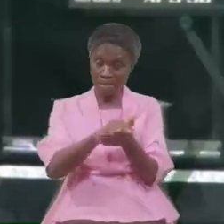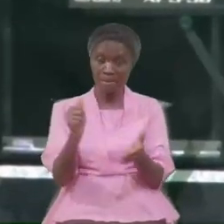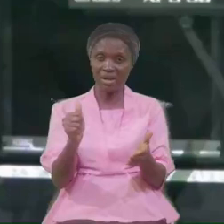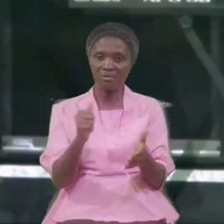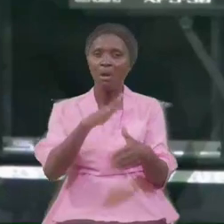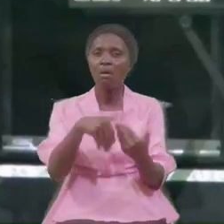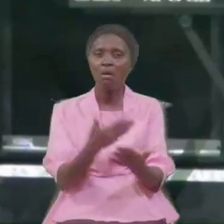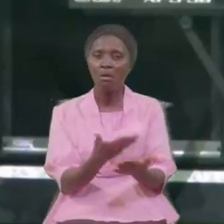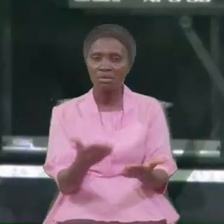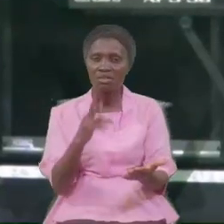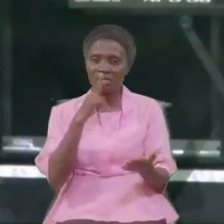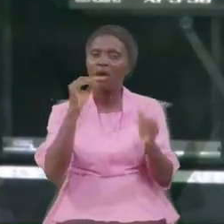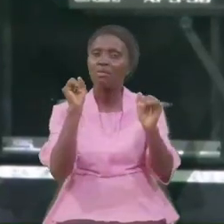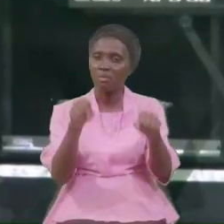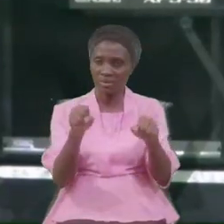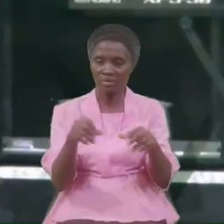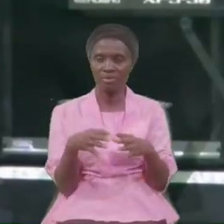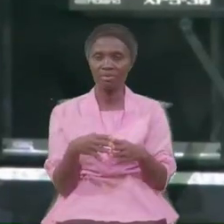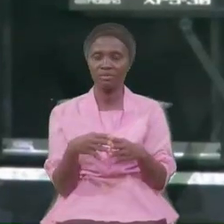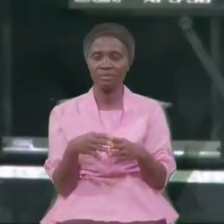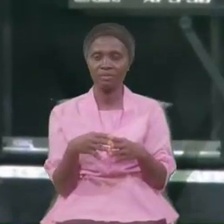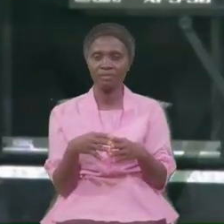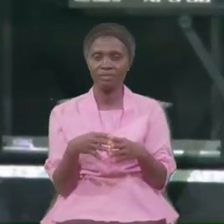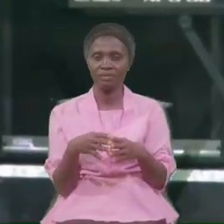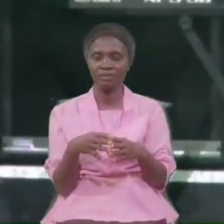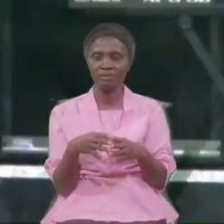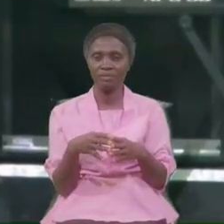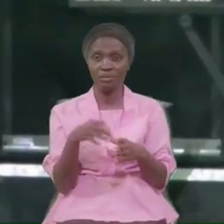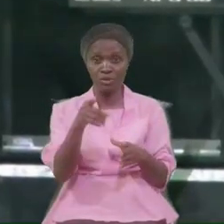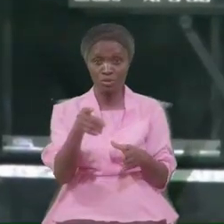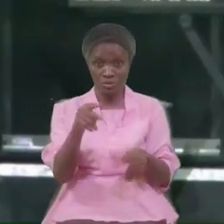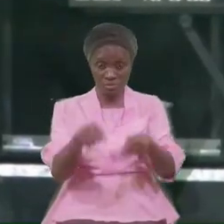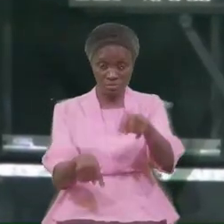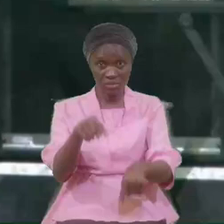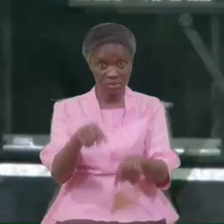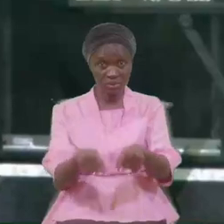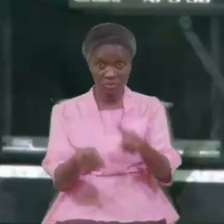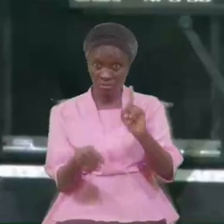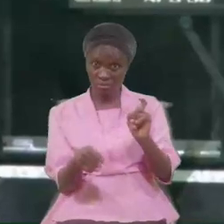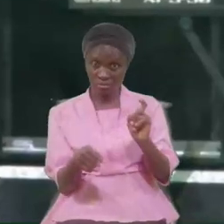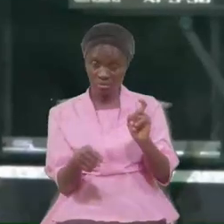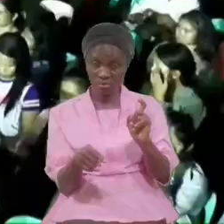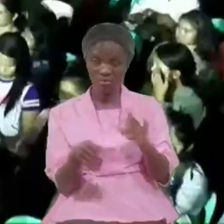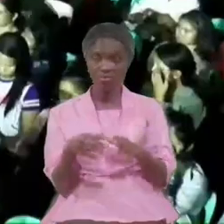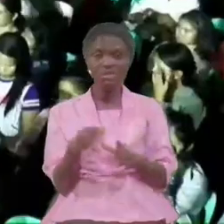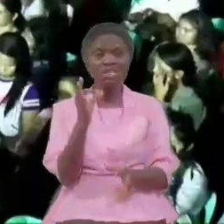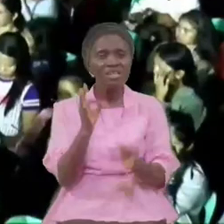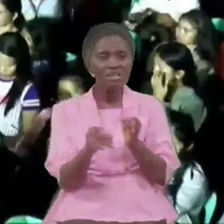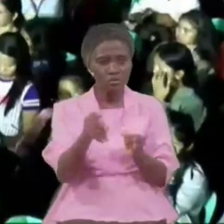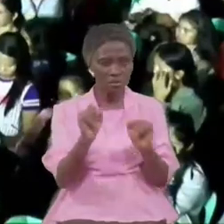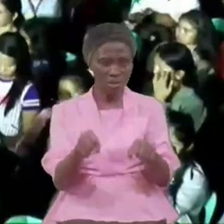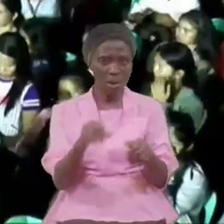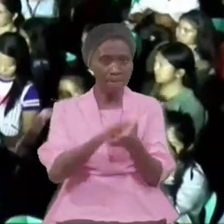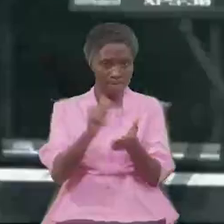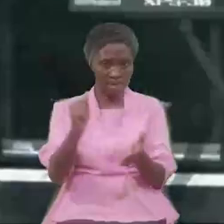Vous êtes là, si vous pouvez croire, tout est possible. Vous êtes paralysé, si vous pouvez